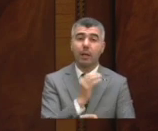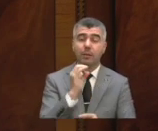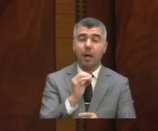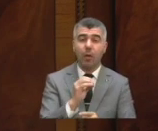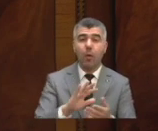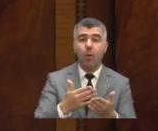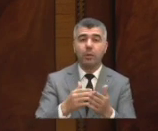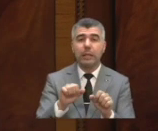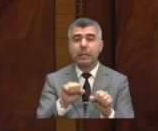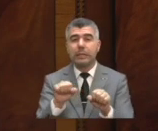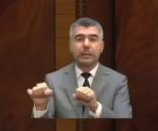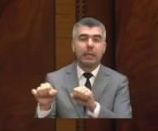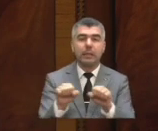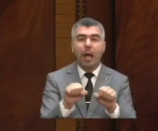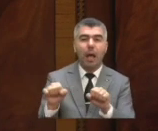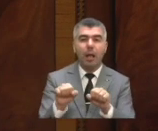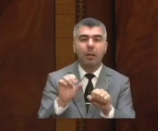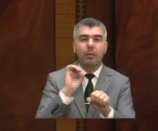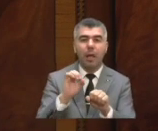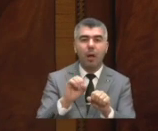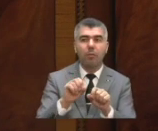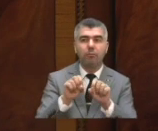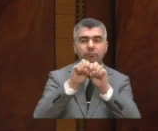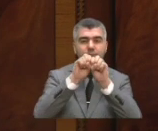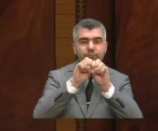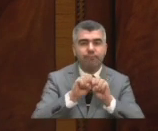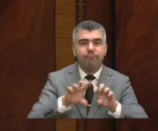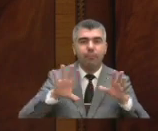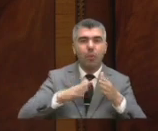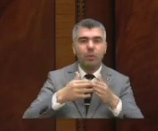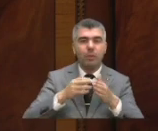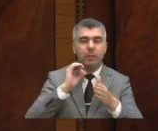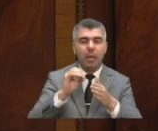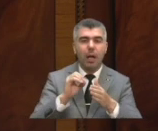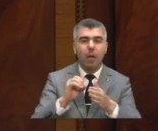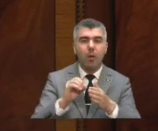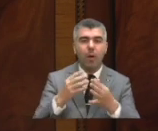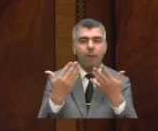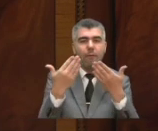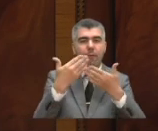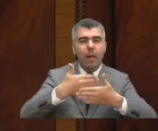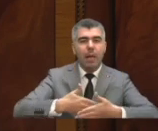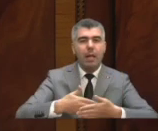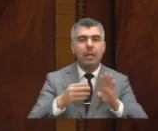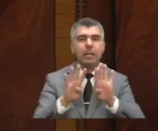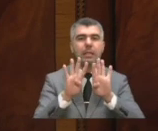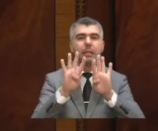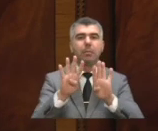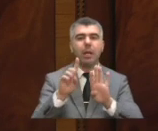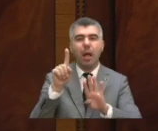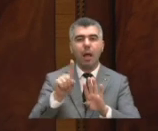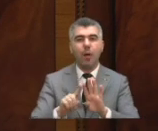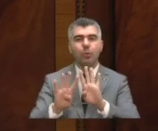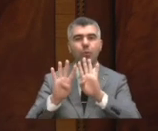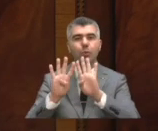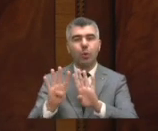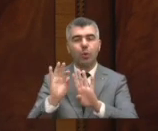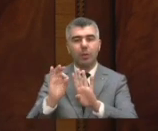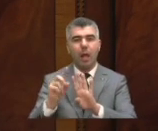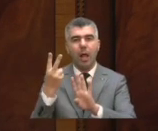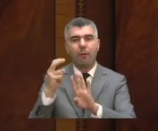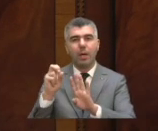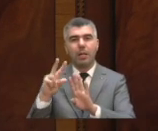اثر الزلزال العنيف الذي عرفته بلادنا ليله الثامن من شتنبر 2023 وما